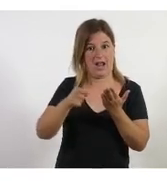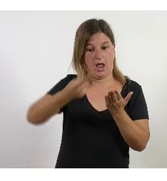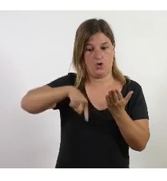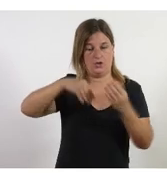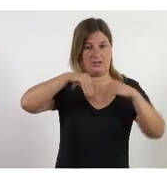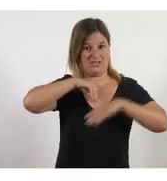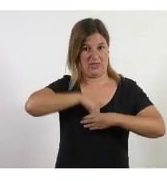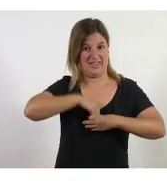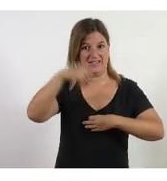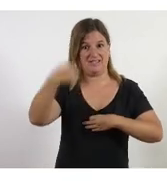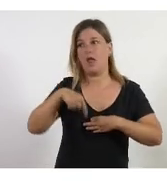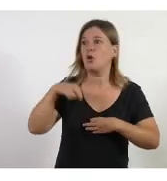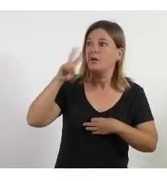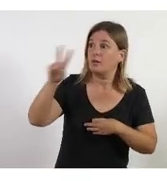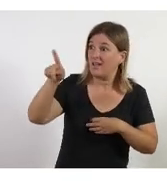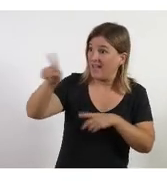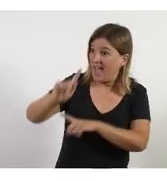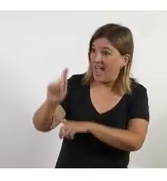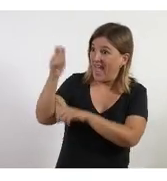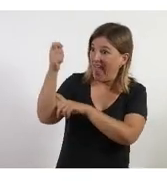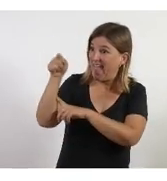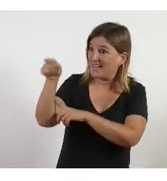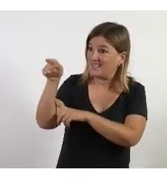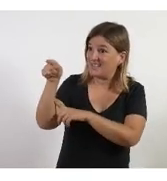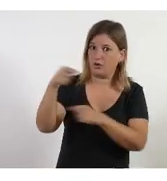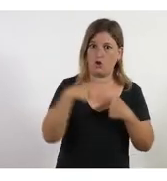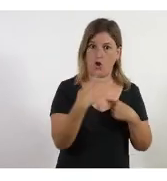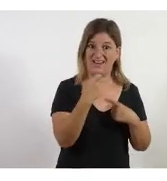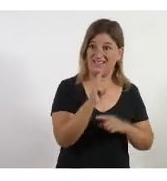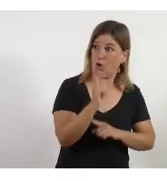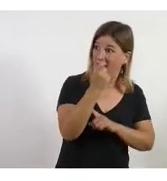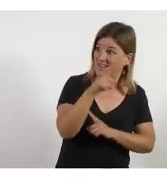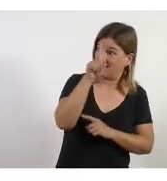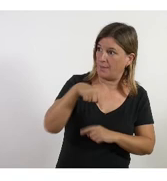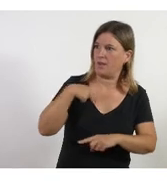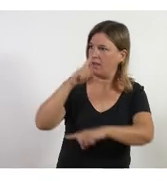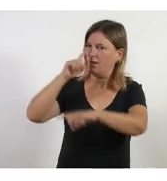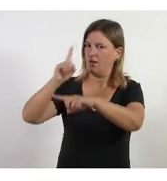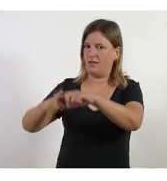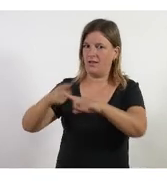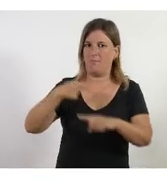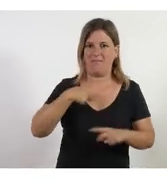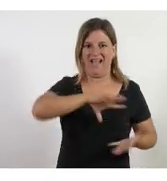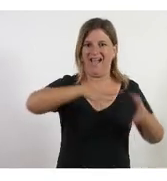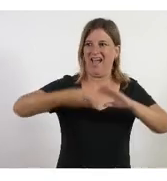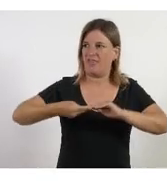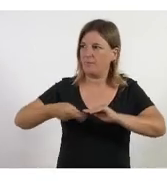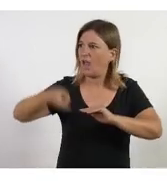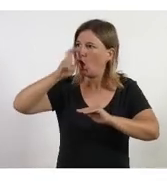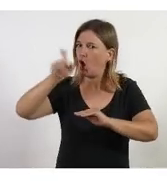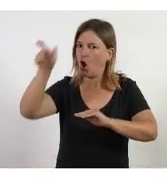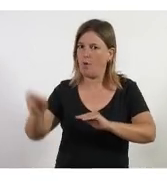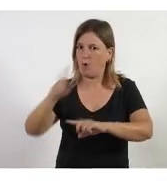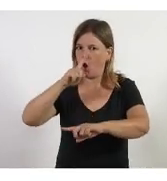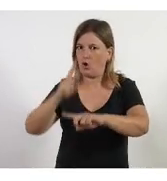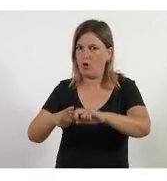èxit en algun concepte que nosaltres necessitem tenir èxit en aquests moments, modelem aquest comportament i trobem la